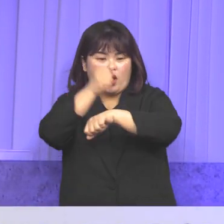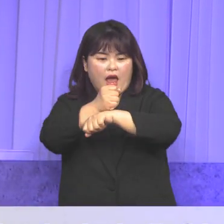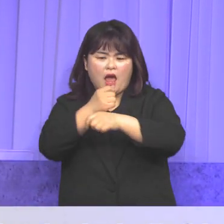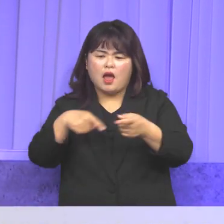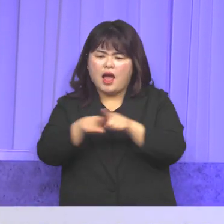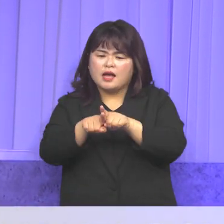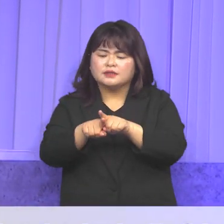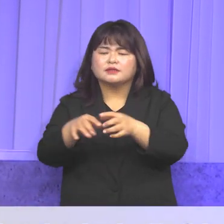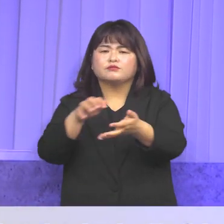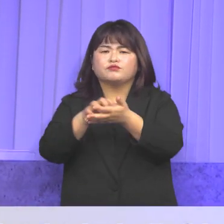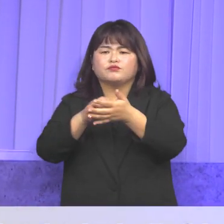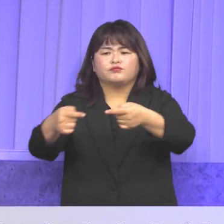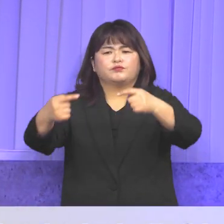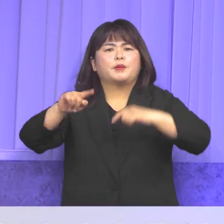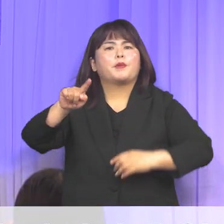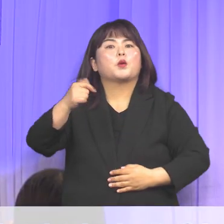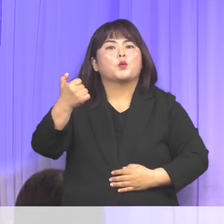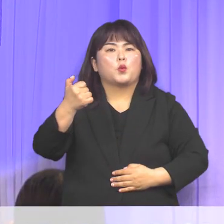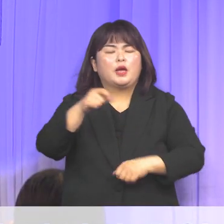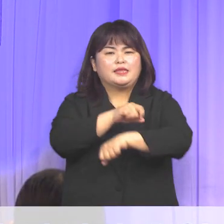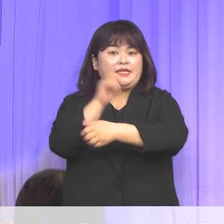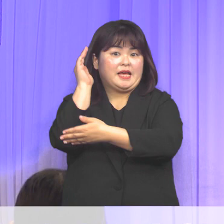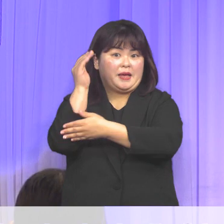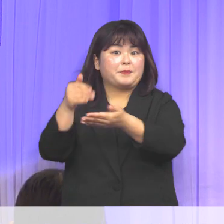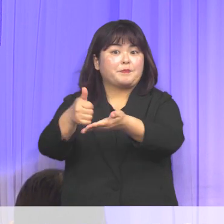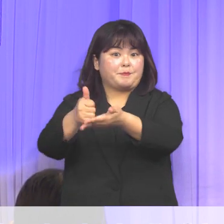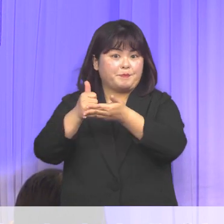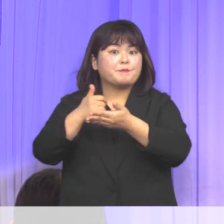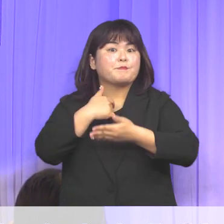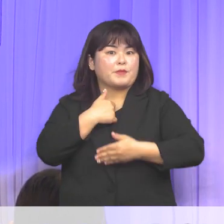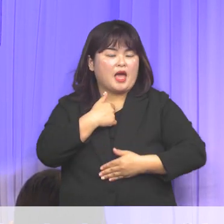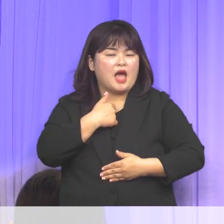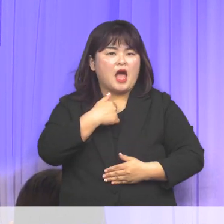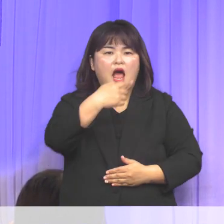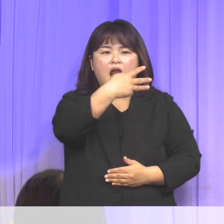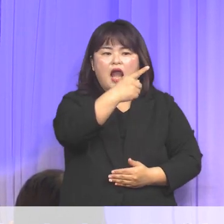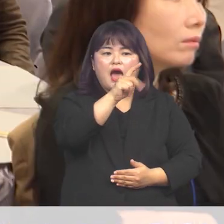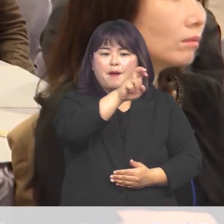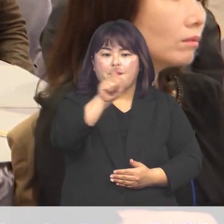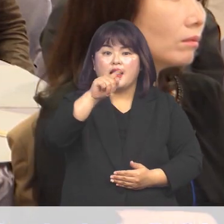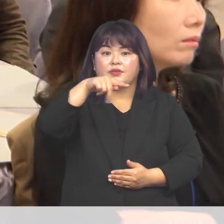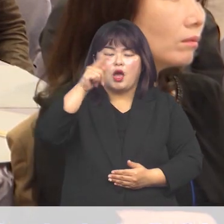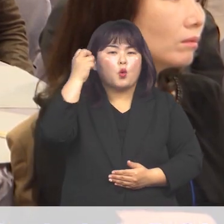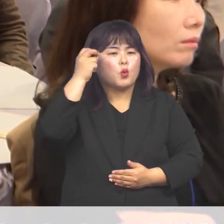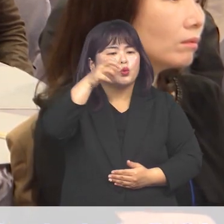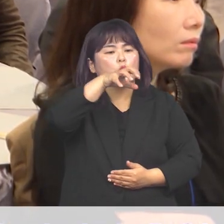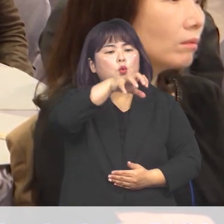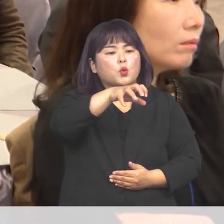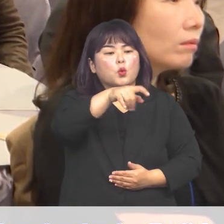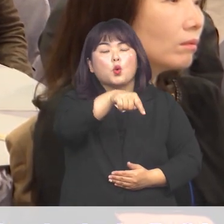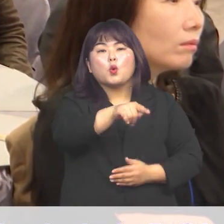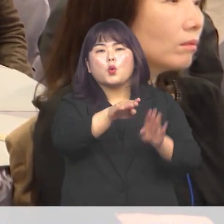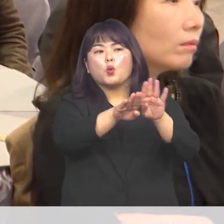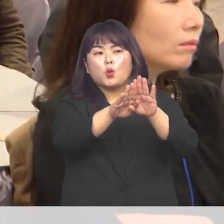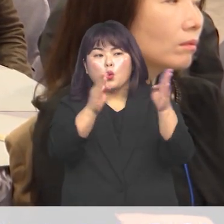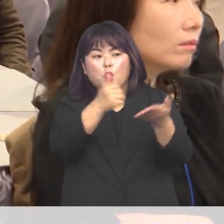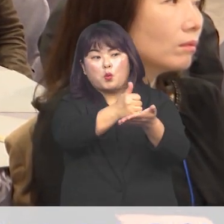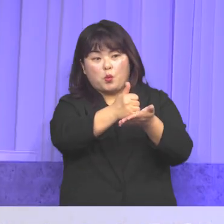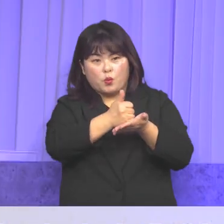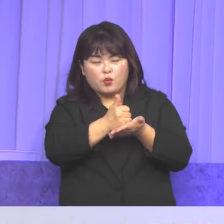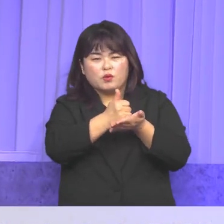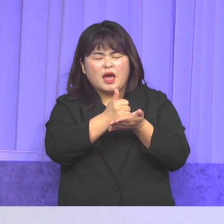명을 대상으로 특강을 진행했습니다. 처인구 포고금 라마다 호텔에서 열린 워크숍에 초청받은 이 시장은 세계